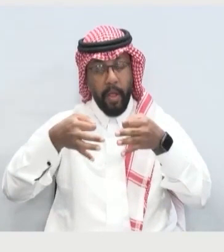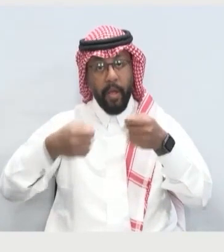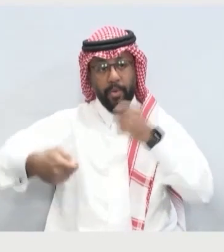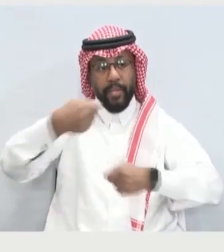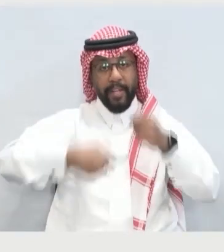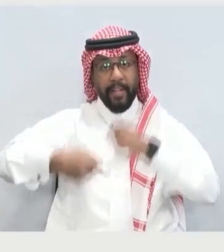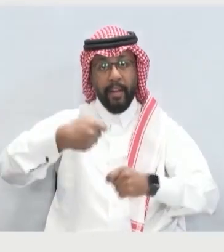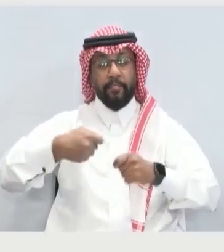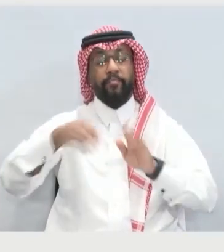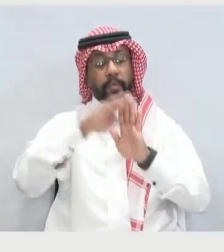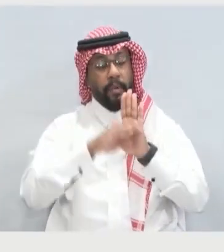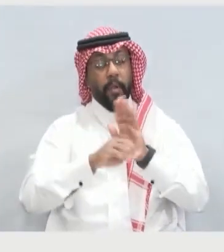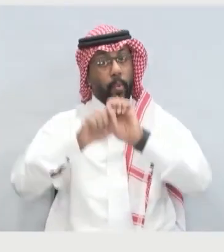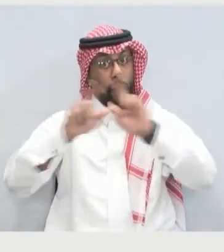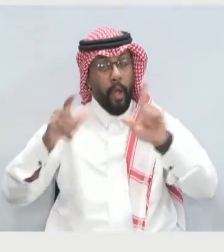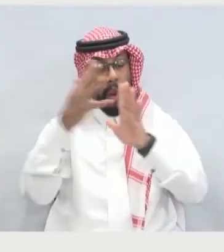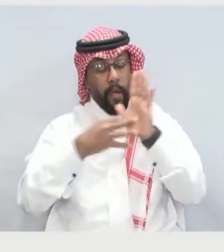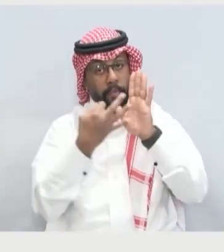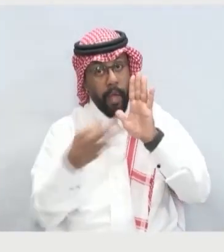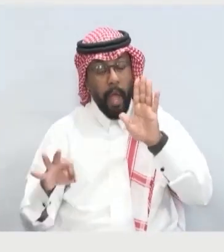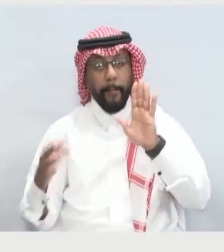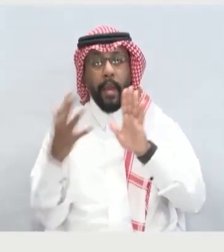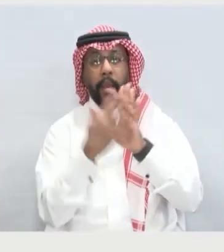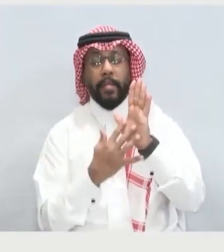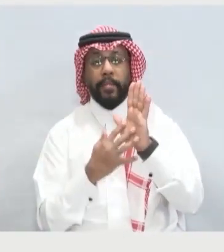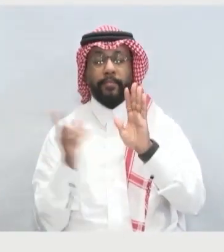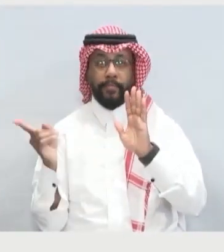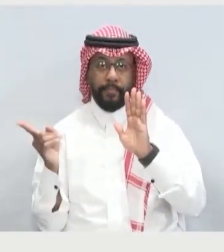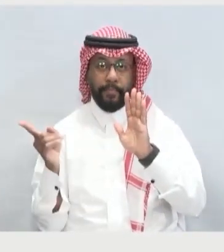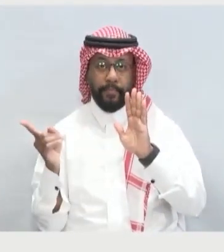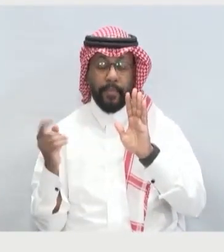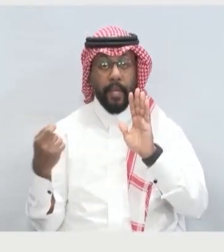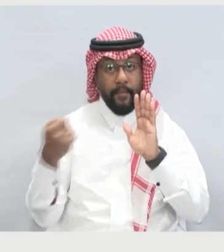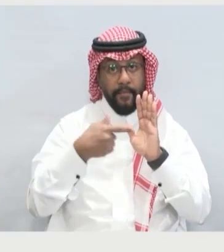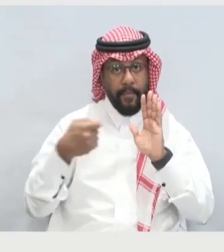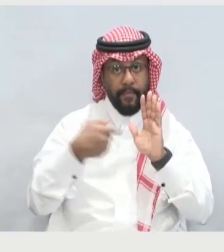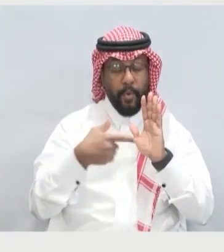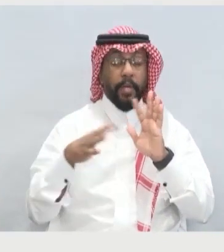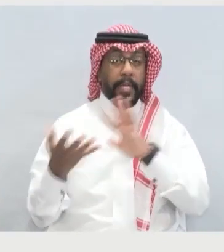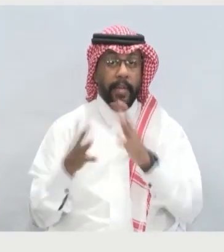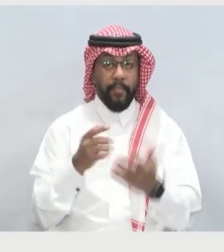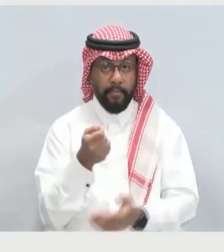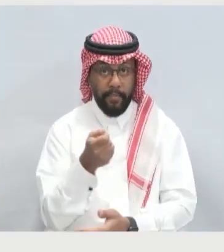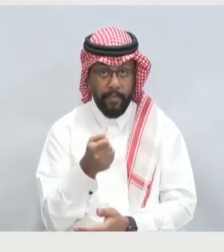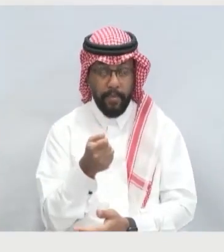الاخرى وفي النهايه سيكون لدينا اجمالي لهذه الاصول اذا النقد وما في حكم ذكرنا النقد الموجود لدى المنظمه